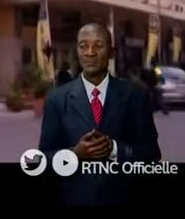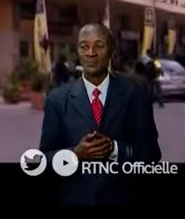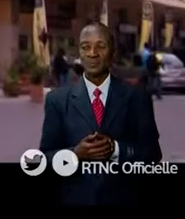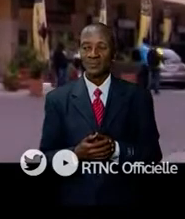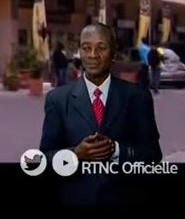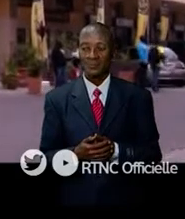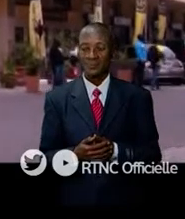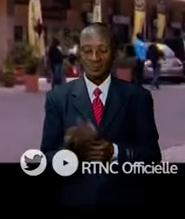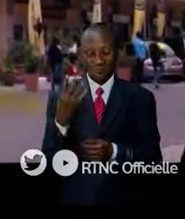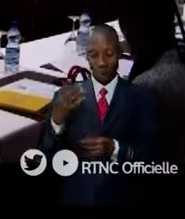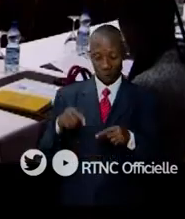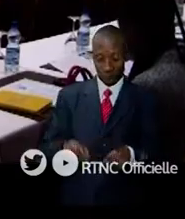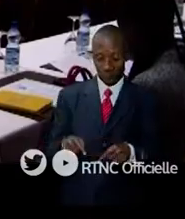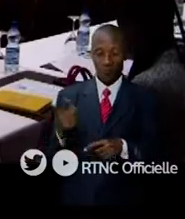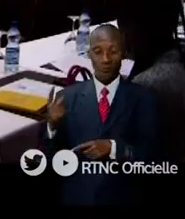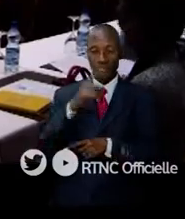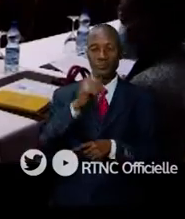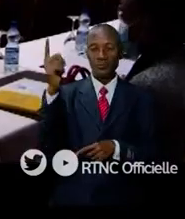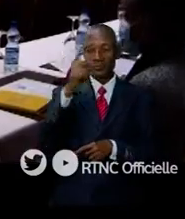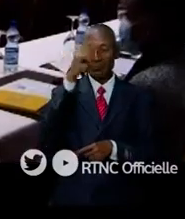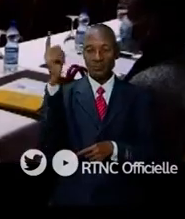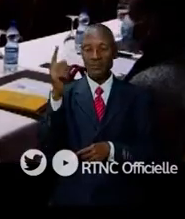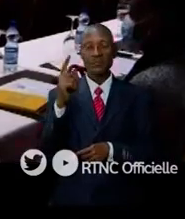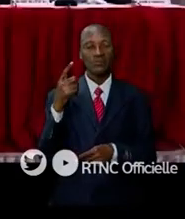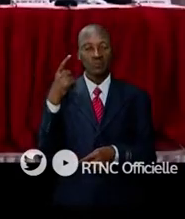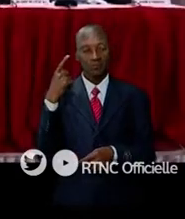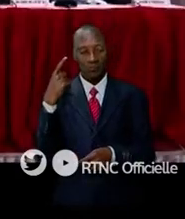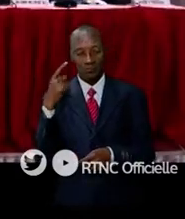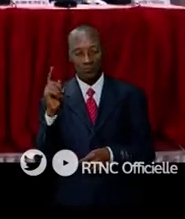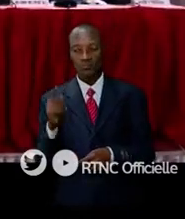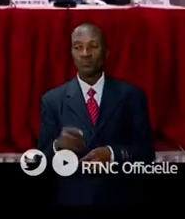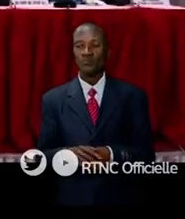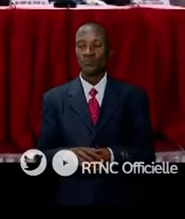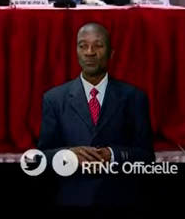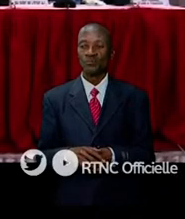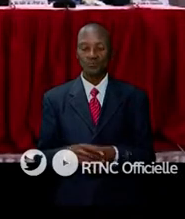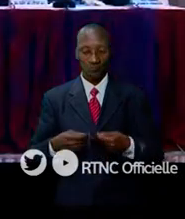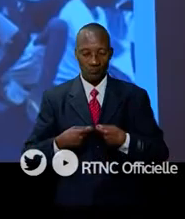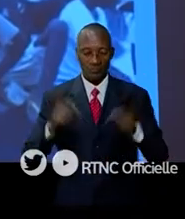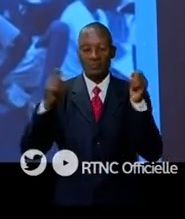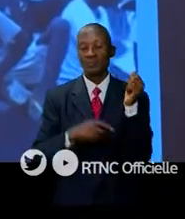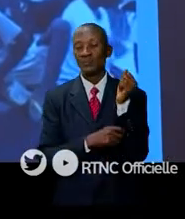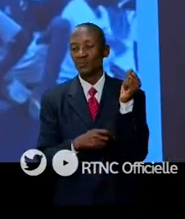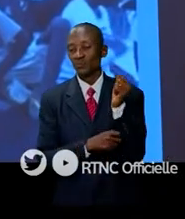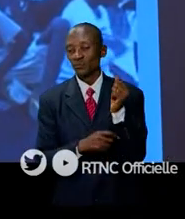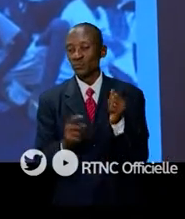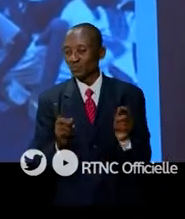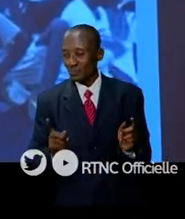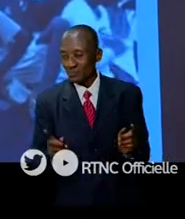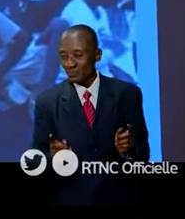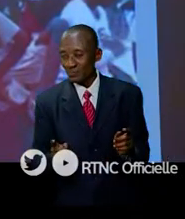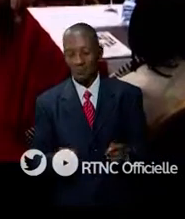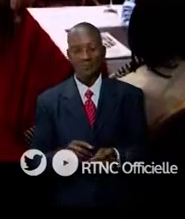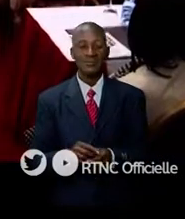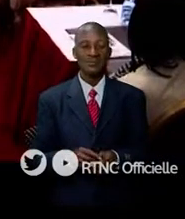Célébration ce jeudi 30 juillet de la Journée internationale de lutte contre la traite des êtres humains. Le thème choisi au niveau international est